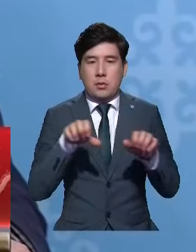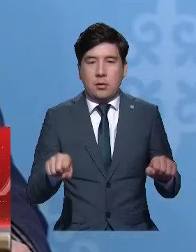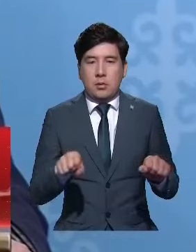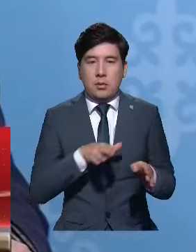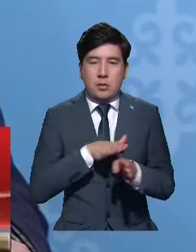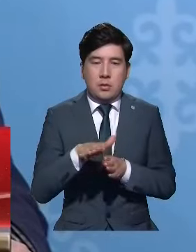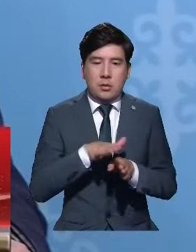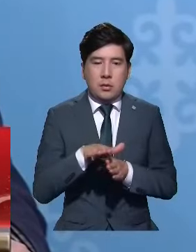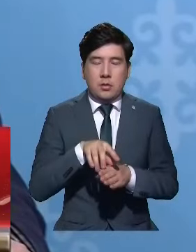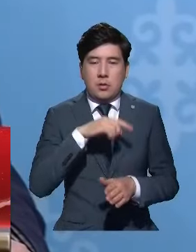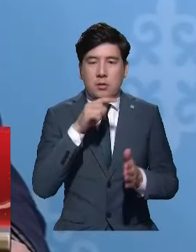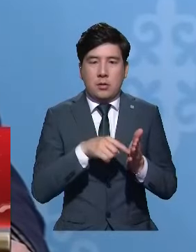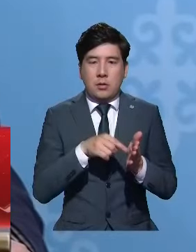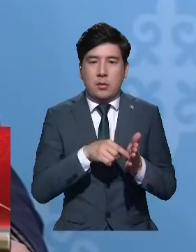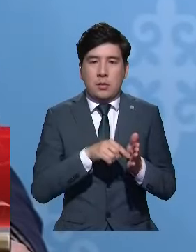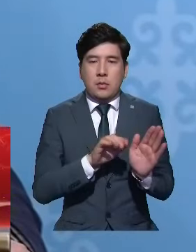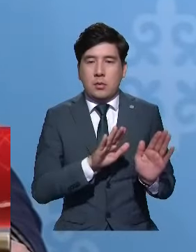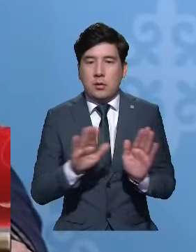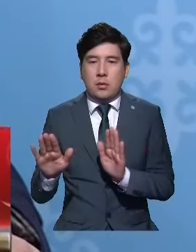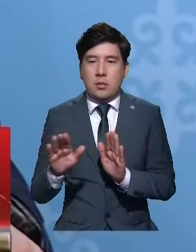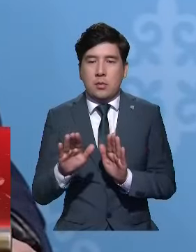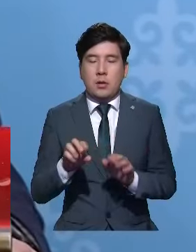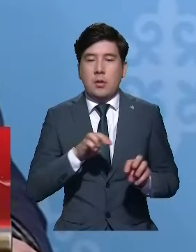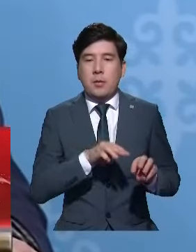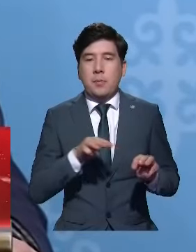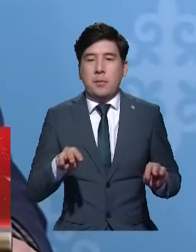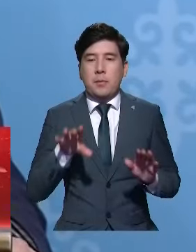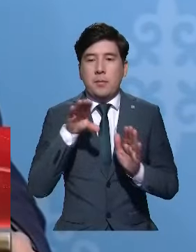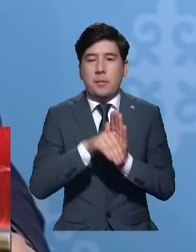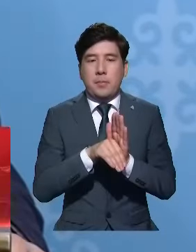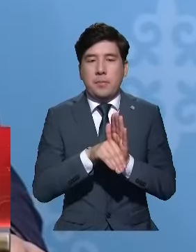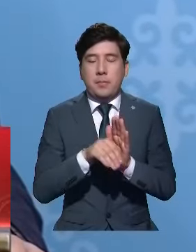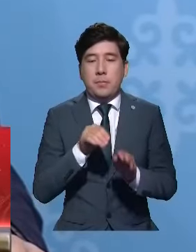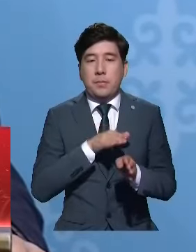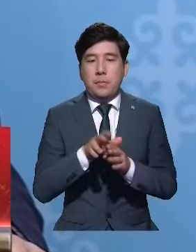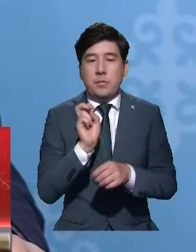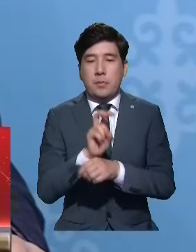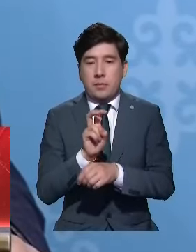занимается этим вопросом. Все заместители нашего премьер-министра выехали в необходимые регионы.